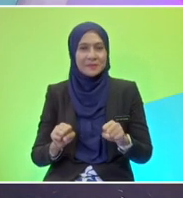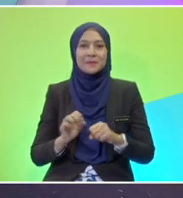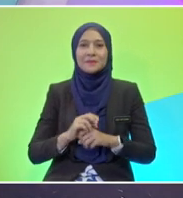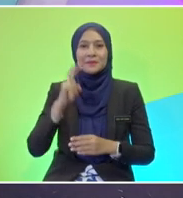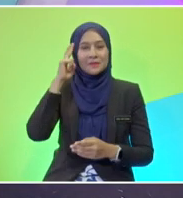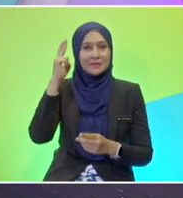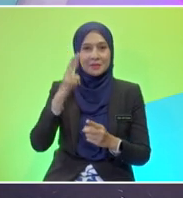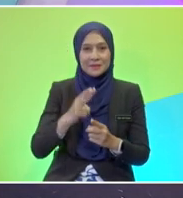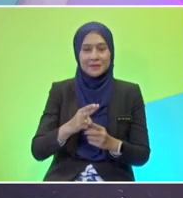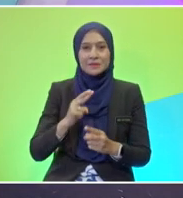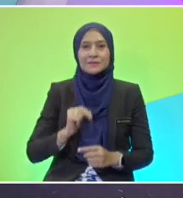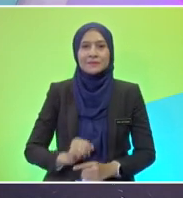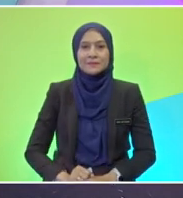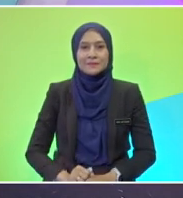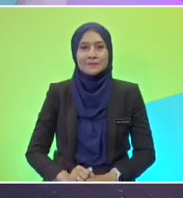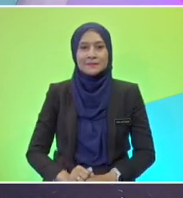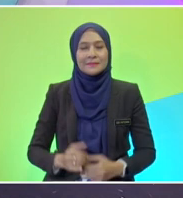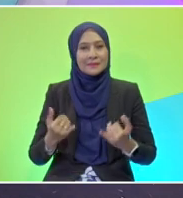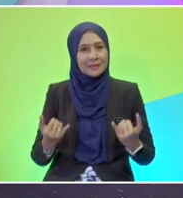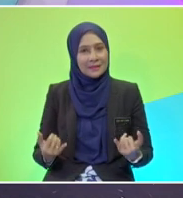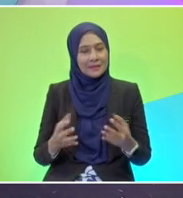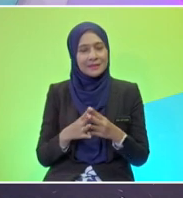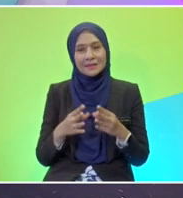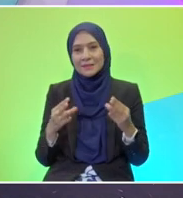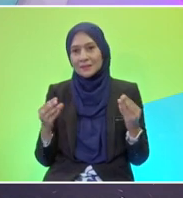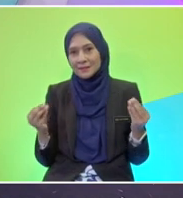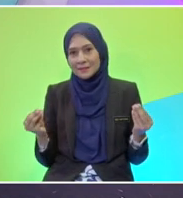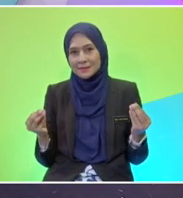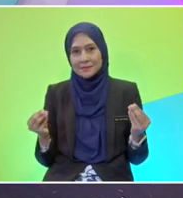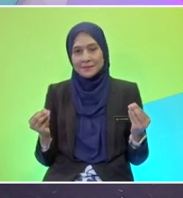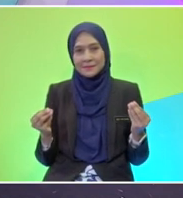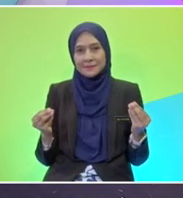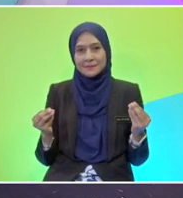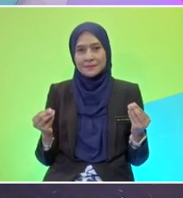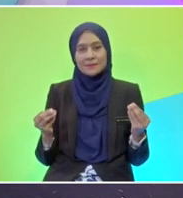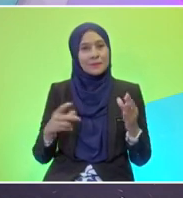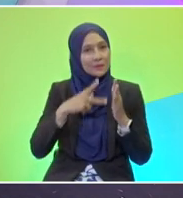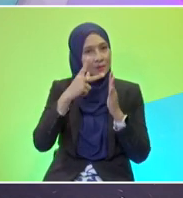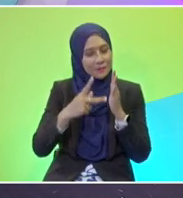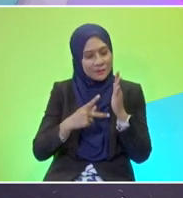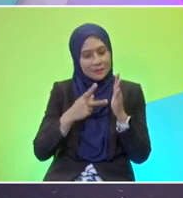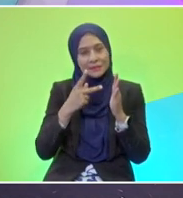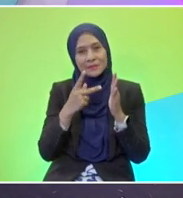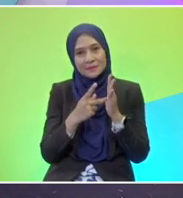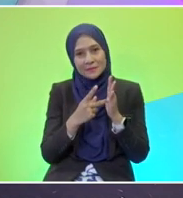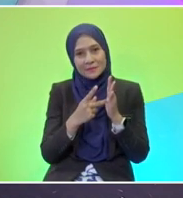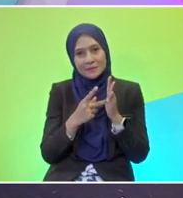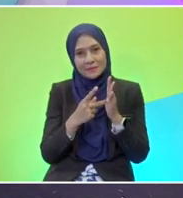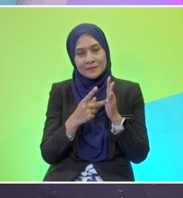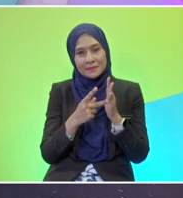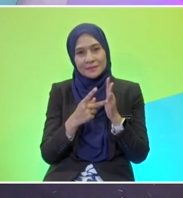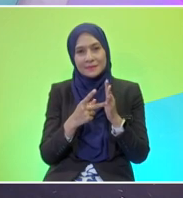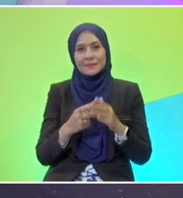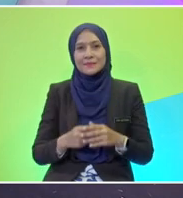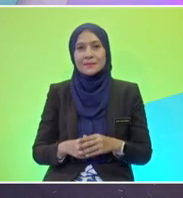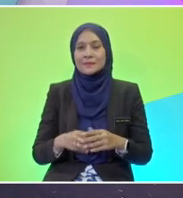Okeylah murid-murid semua, kita pun telah sampai di penghujung. Jadi pastikan anda membuat ulang kaji anda ya. Terima kasihlah Cikgu Wani kerana mengajar kita